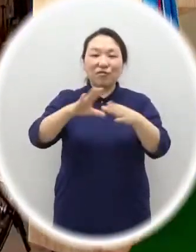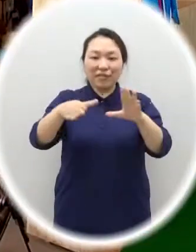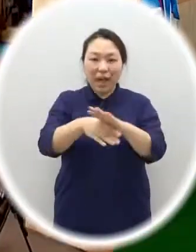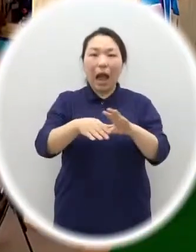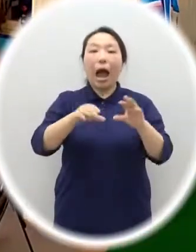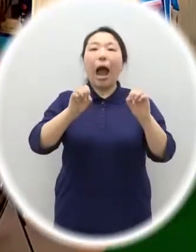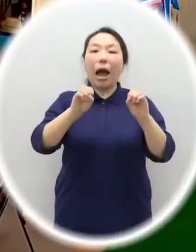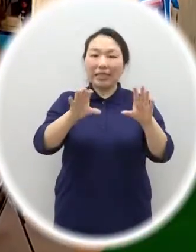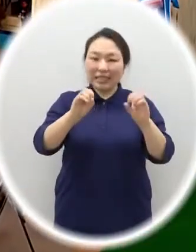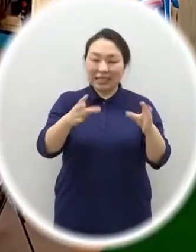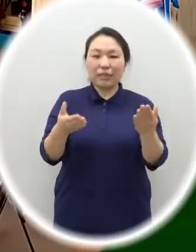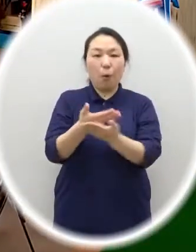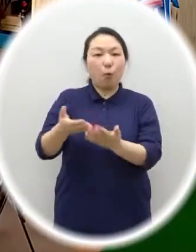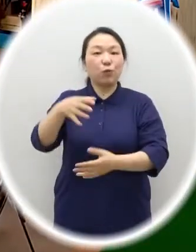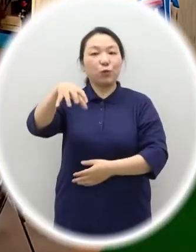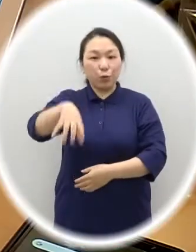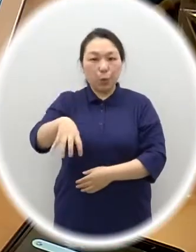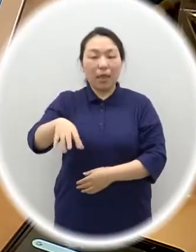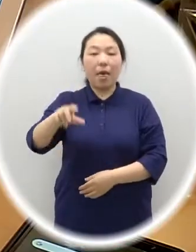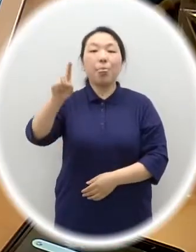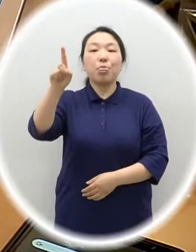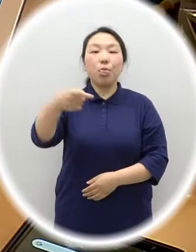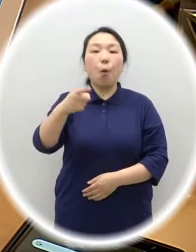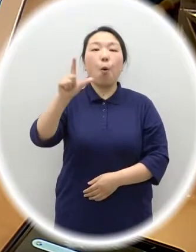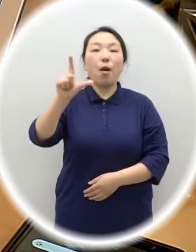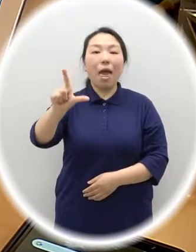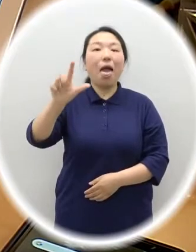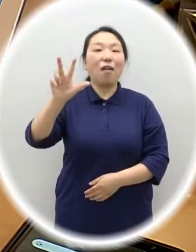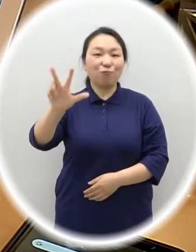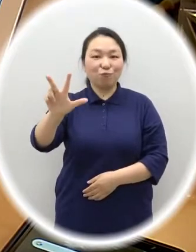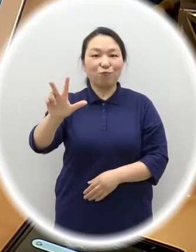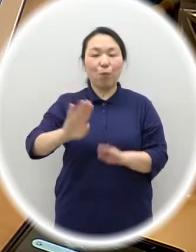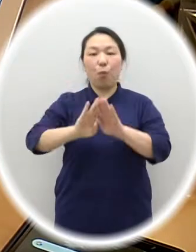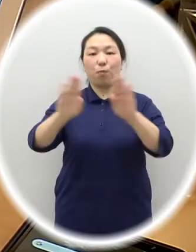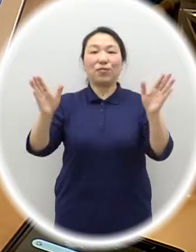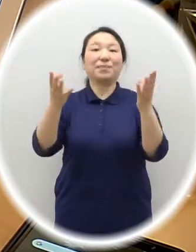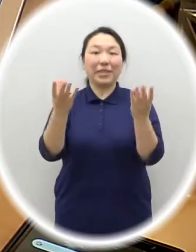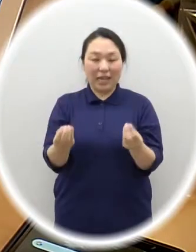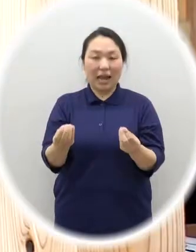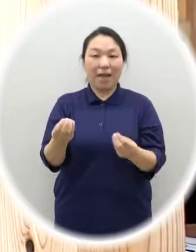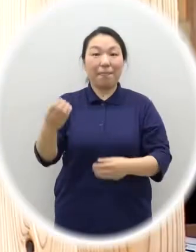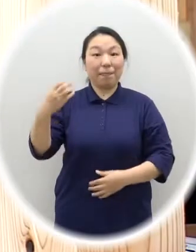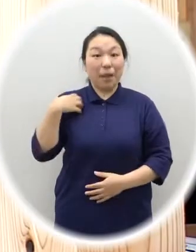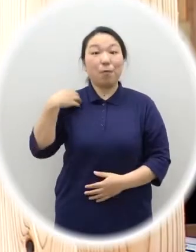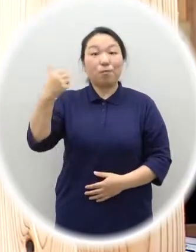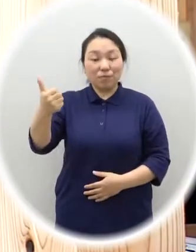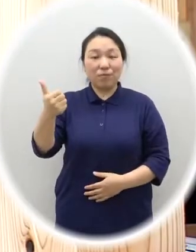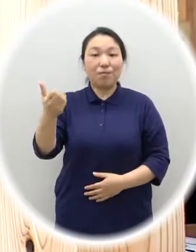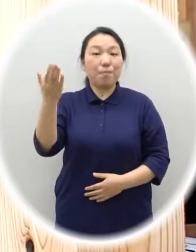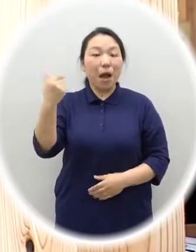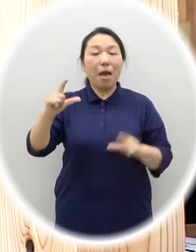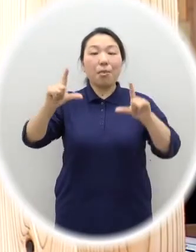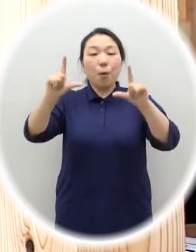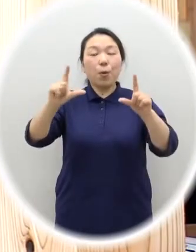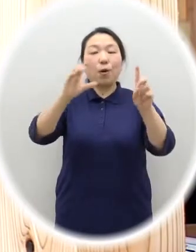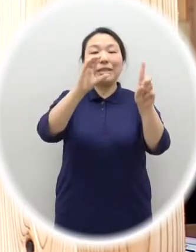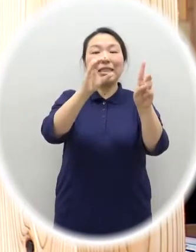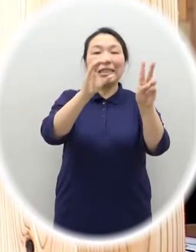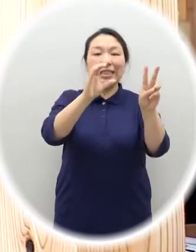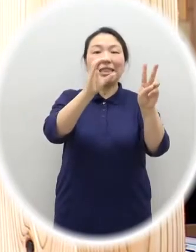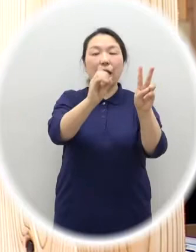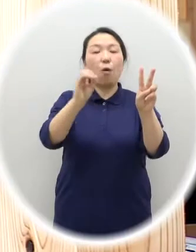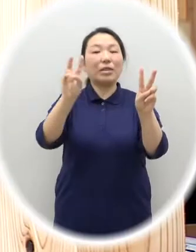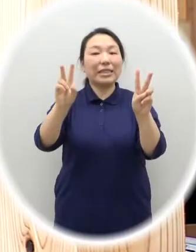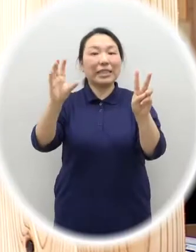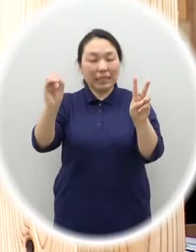。中心となって整備したのが東京2020パラリンピック競技大会の自転車競